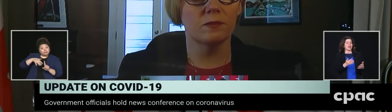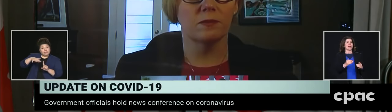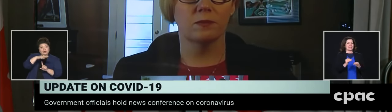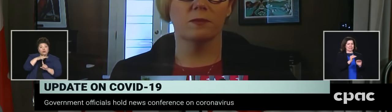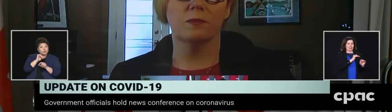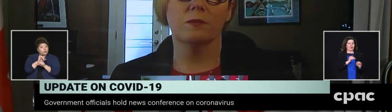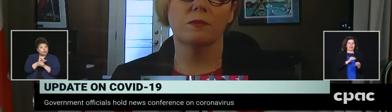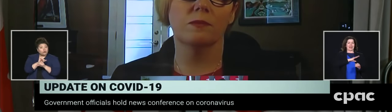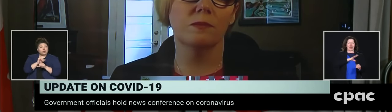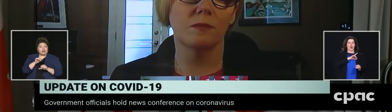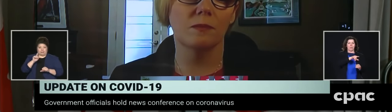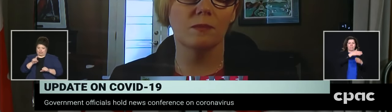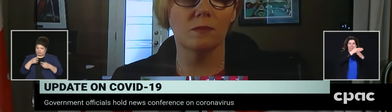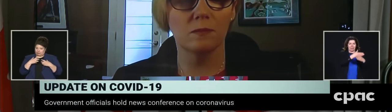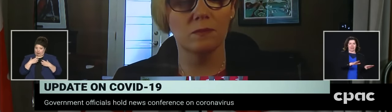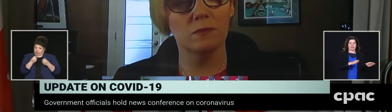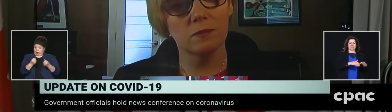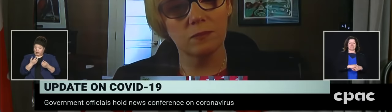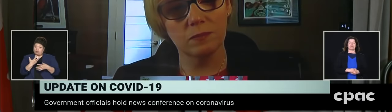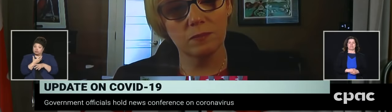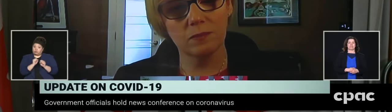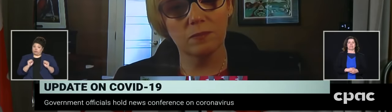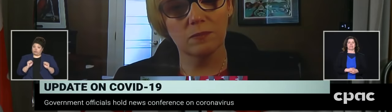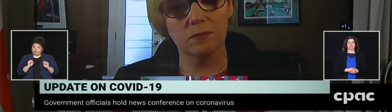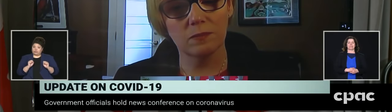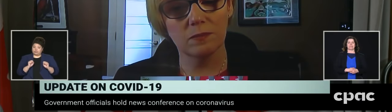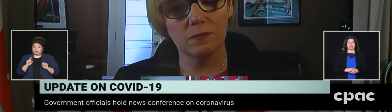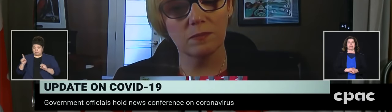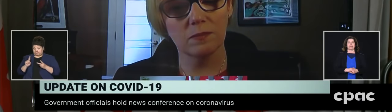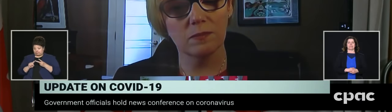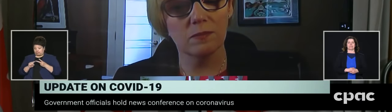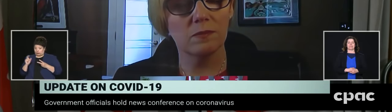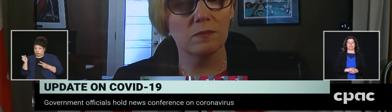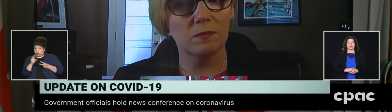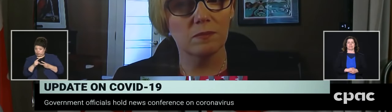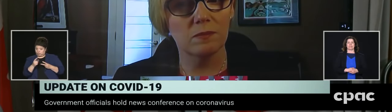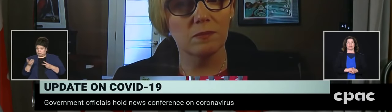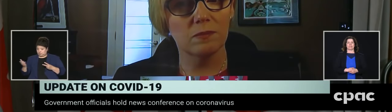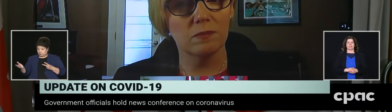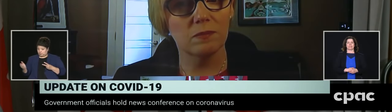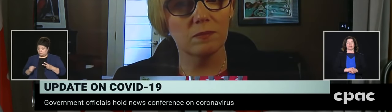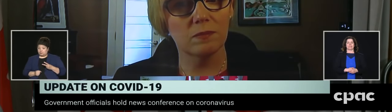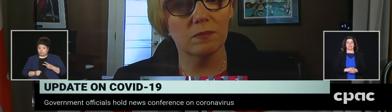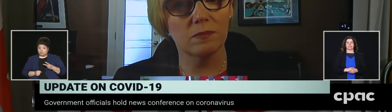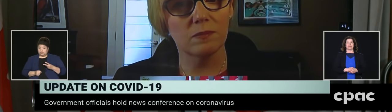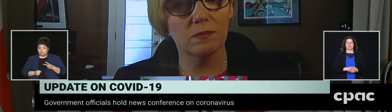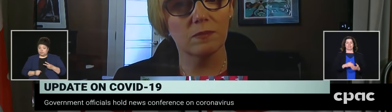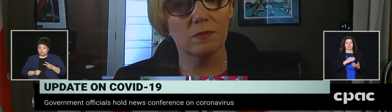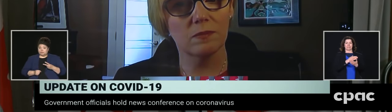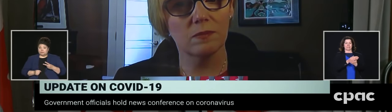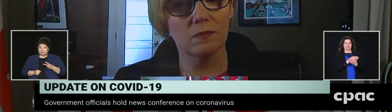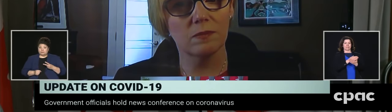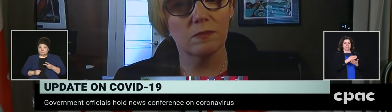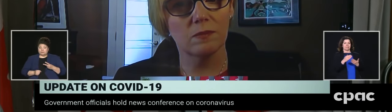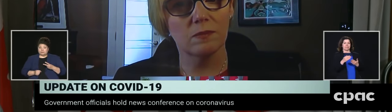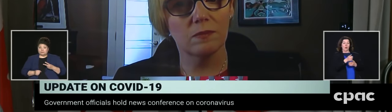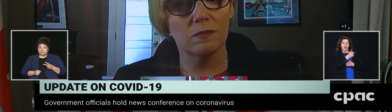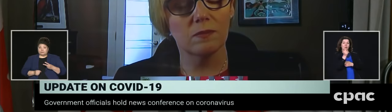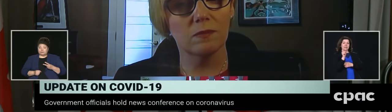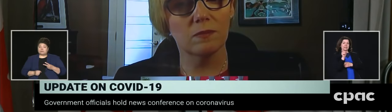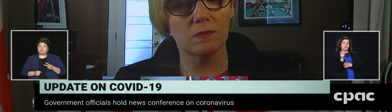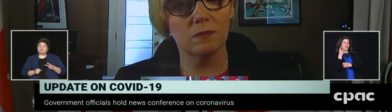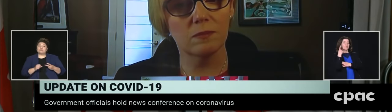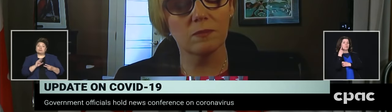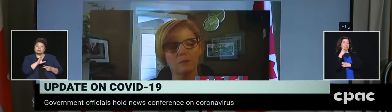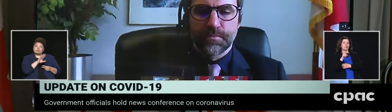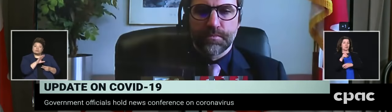Catherine en suivi. Oui, merci. Et mon autre question, en fait, c'est pour le ministre Guilbeault sur votre annonce